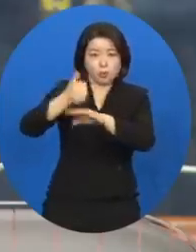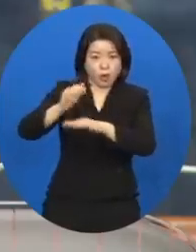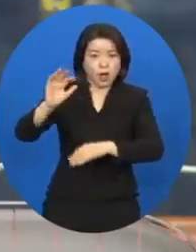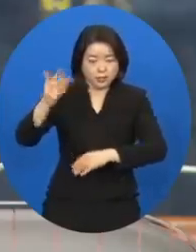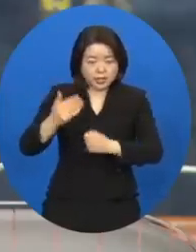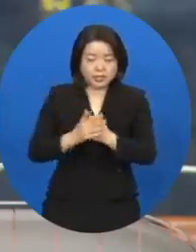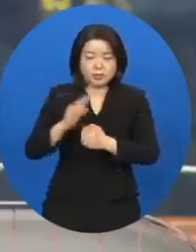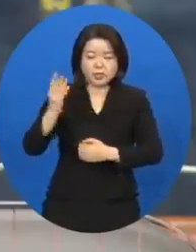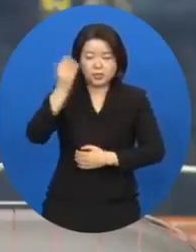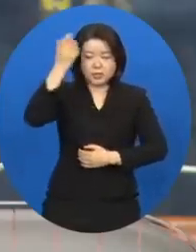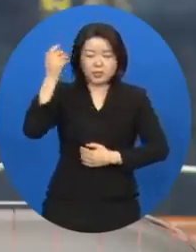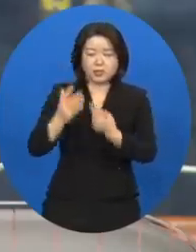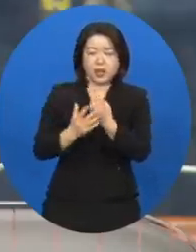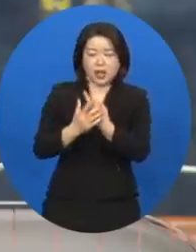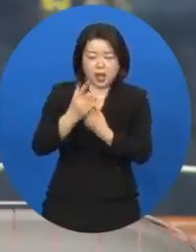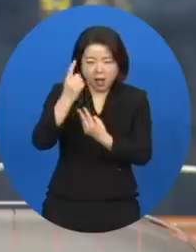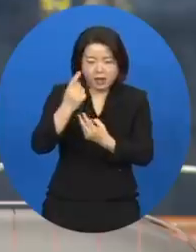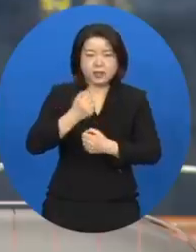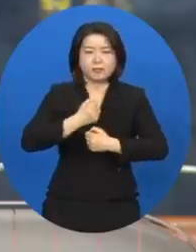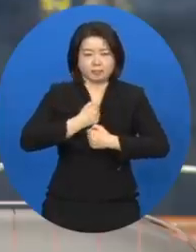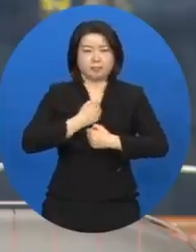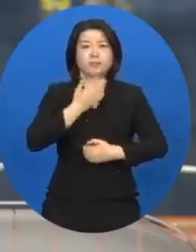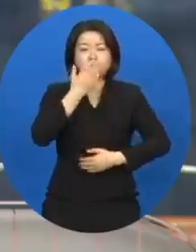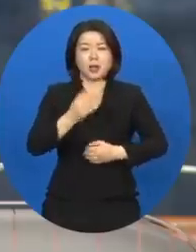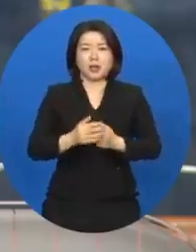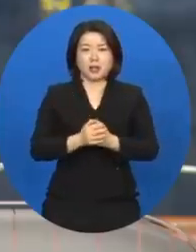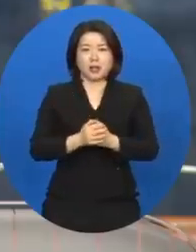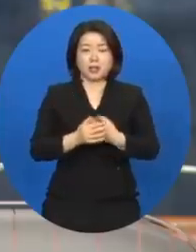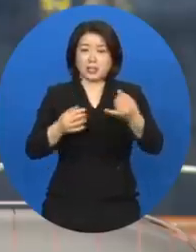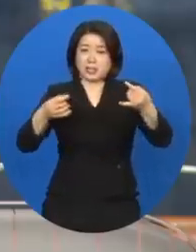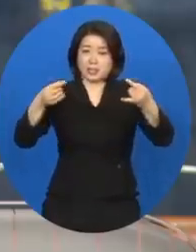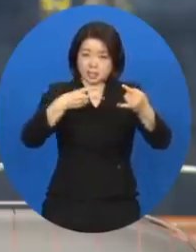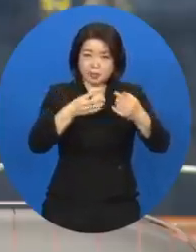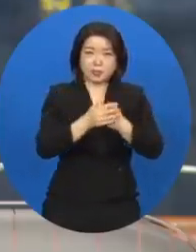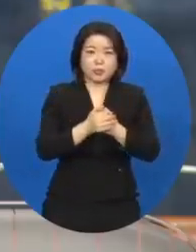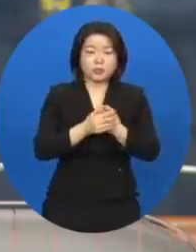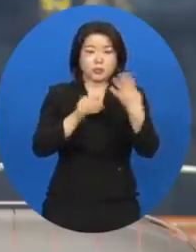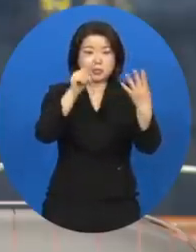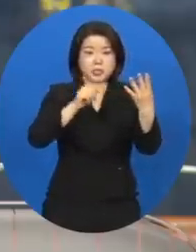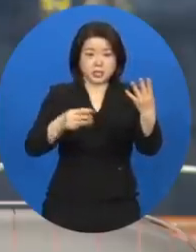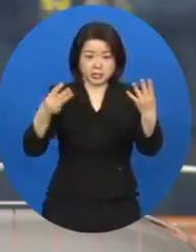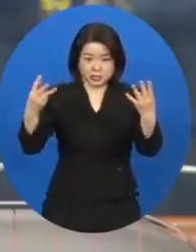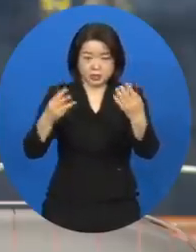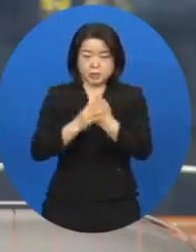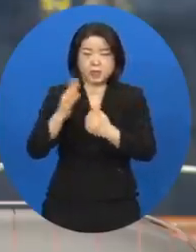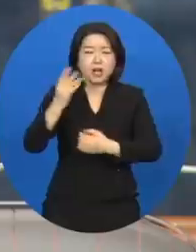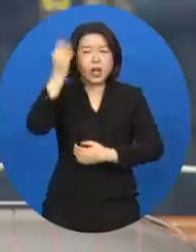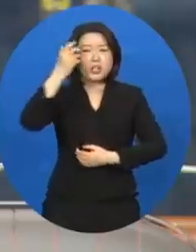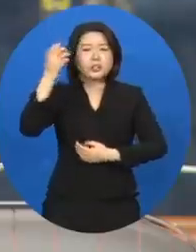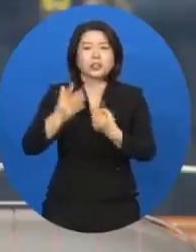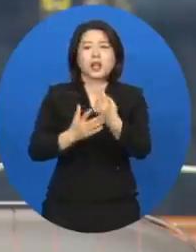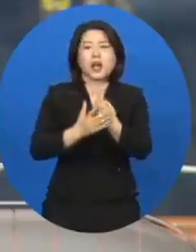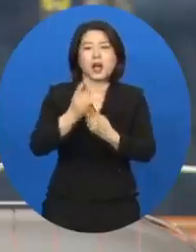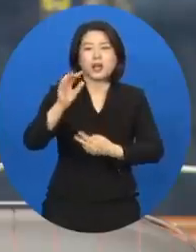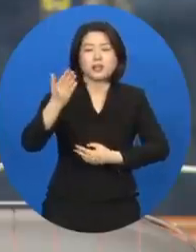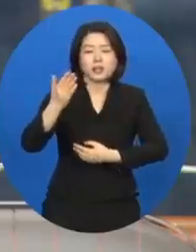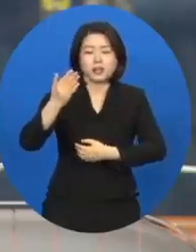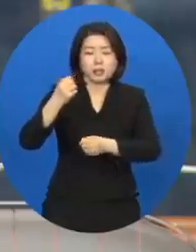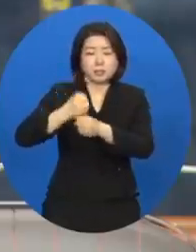하나됨을 지켜요. 에베소서 4장 3절에 성령의 하나됨을 힘써 지키라.